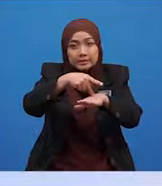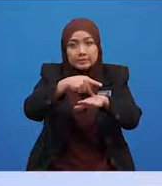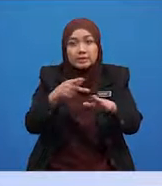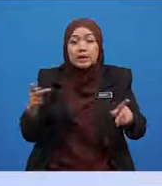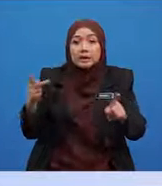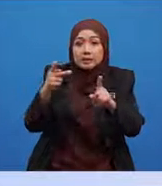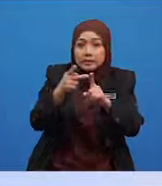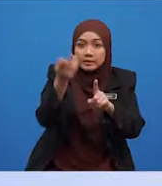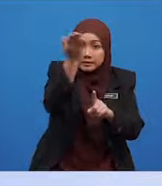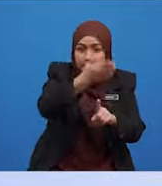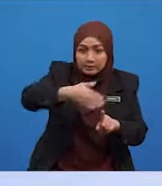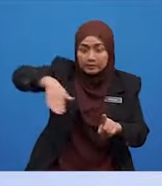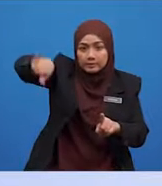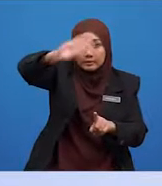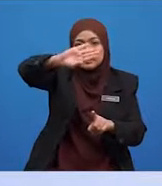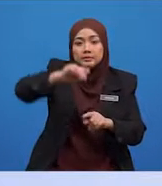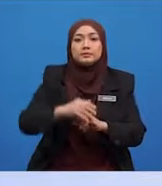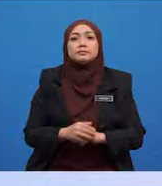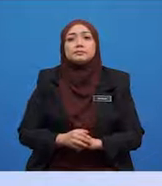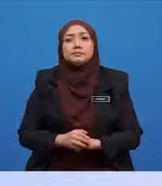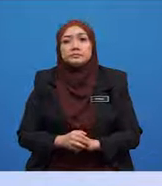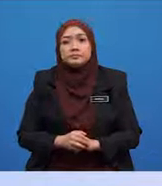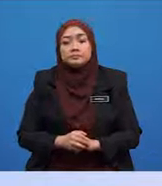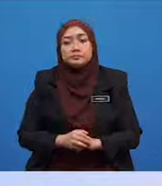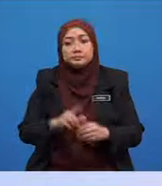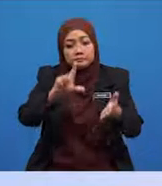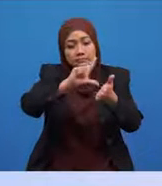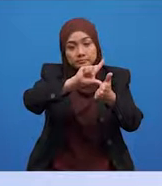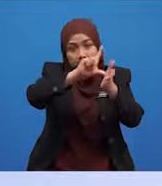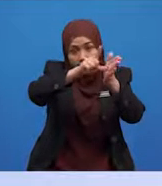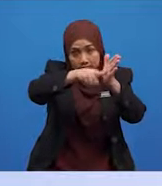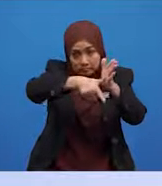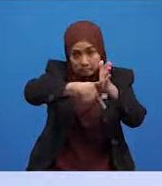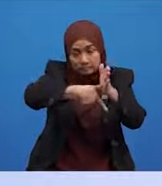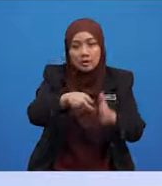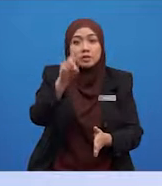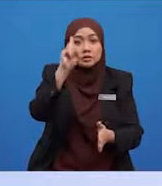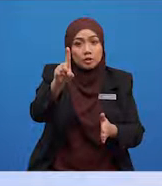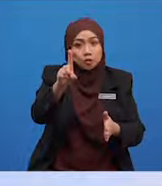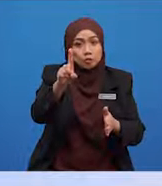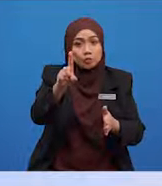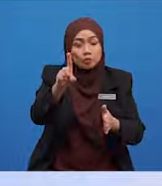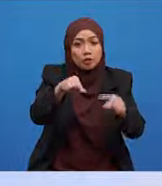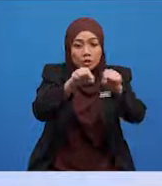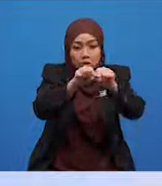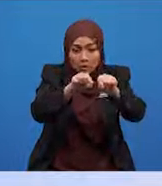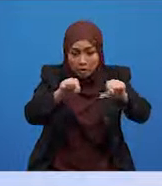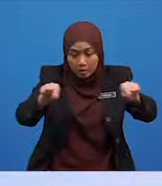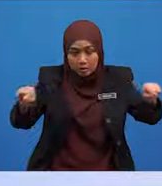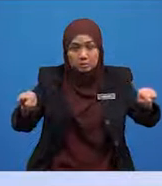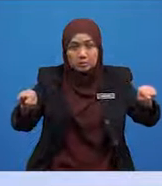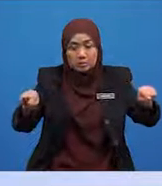pada lilitan bulatan. Manakala, diameter ialah satu garis lurus yang